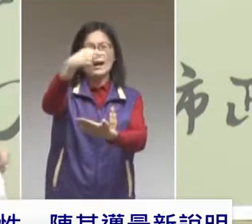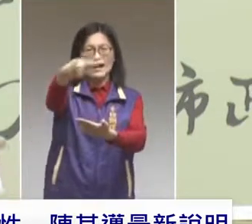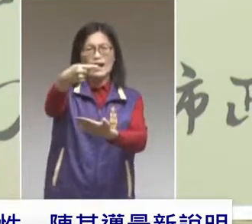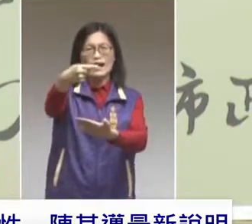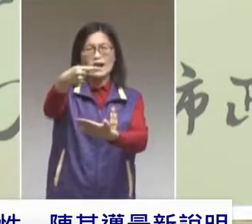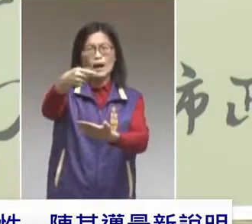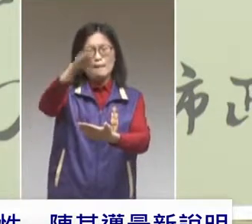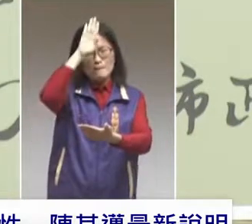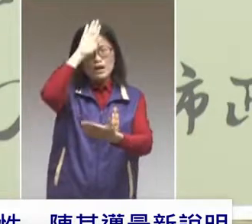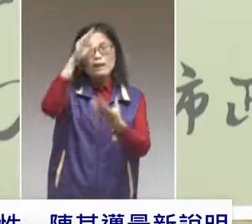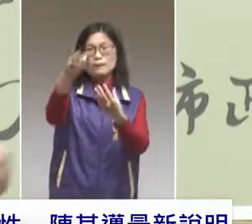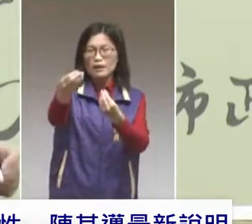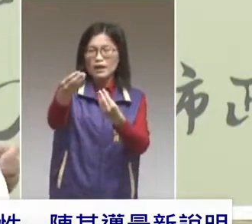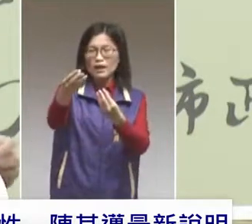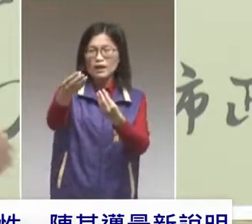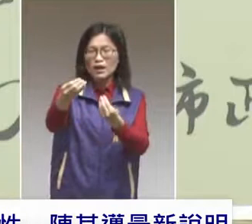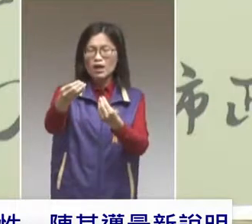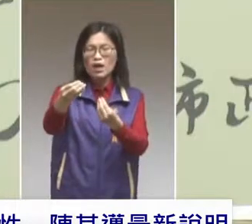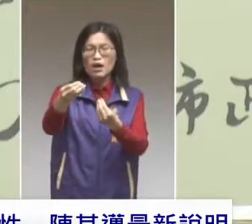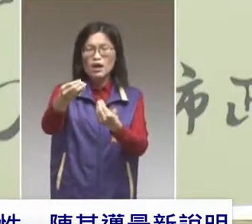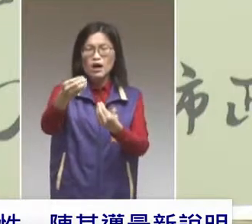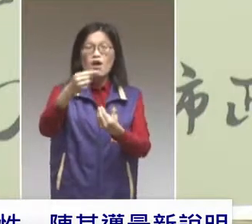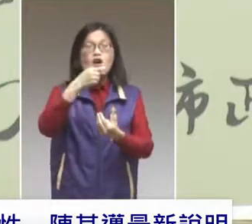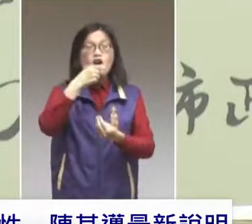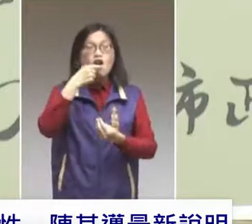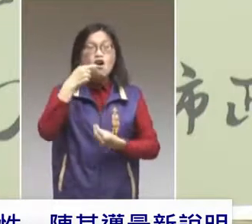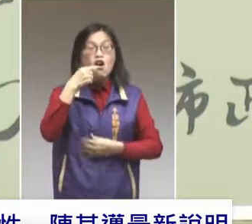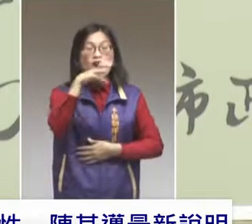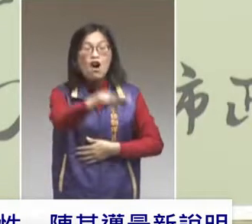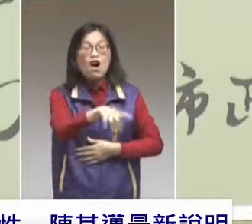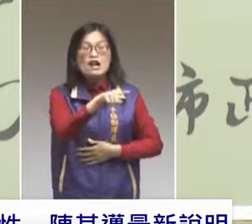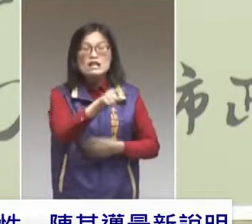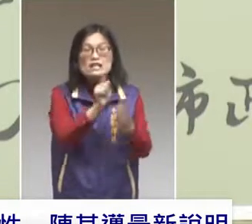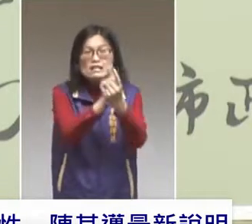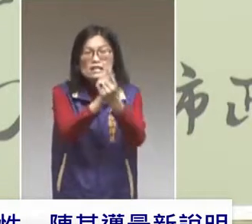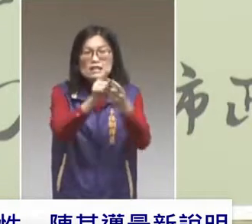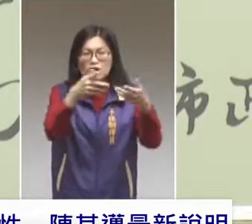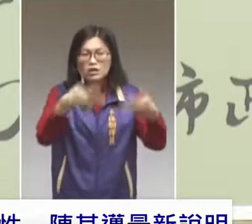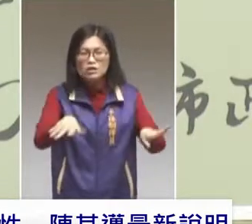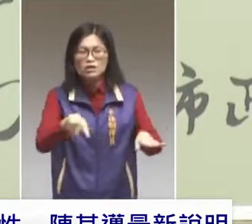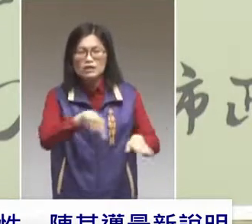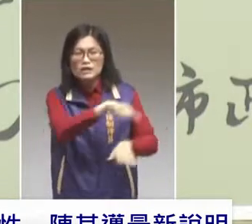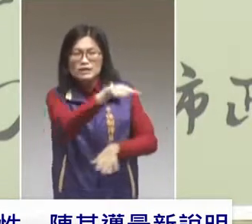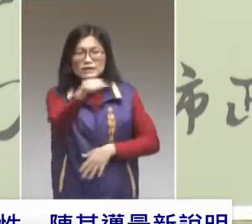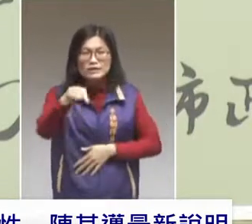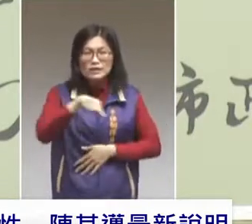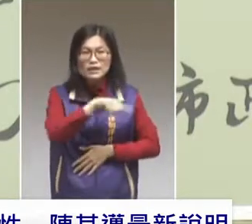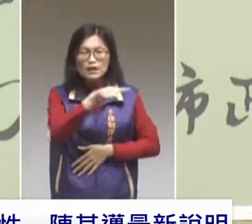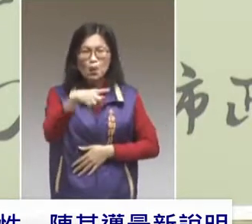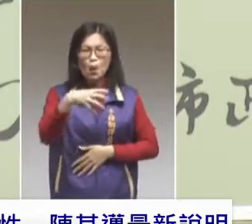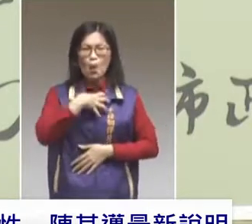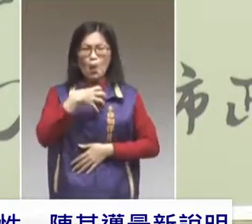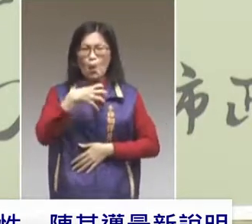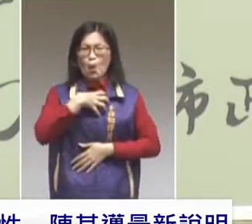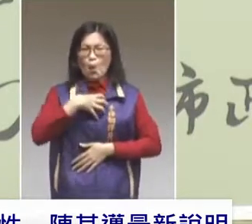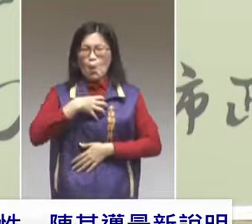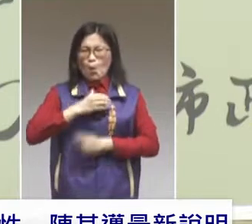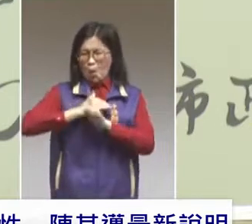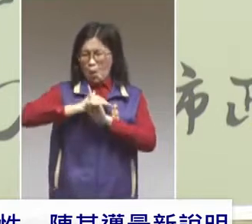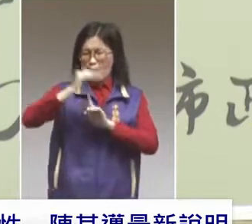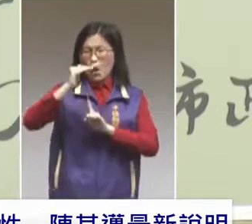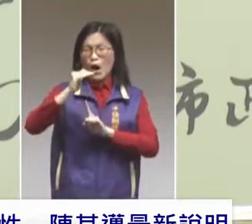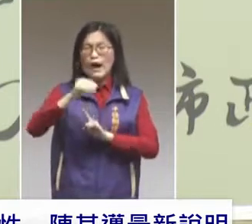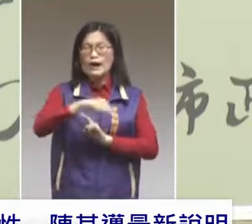180位左右，全部都是阴性。那尤其在红区的密切接触者比较属